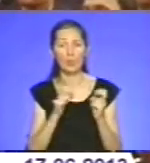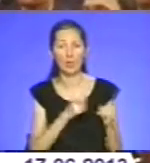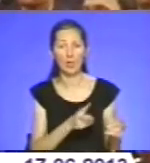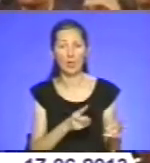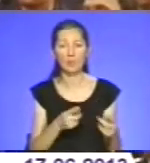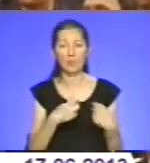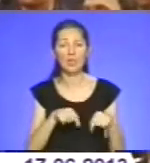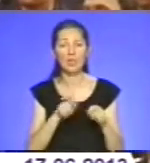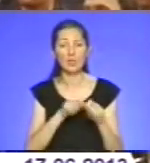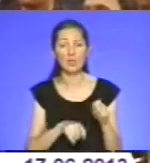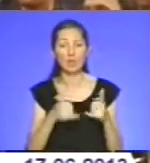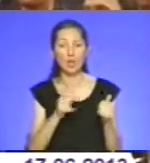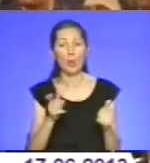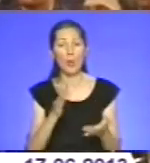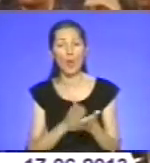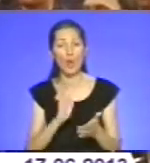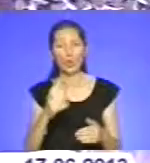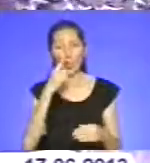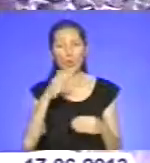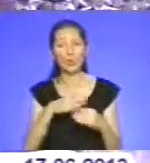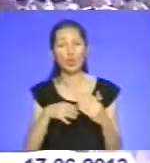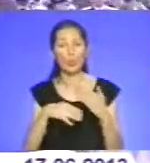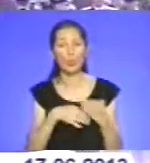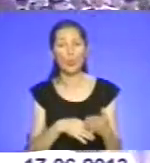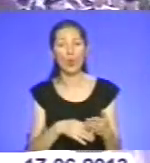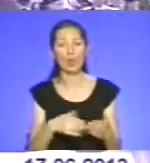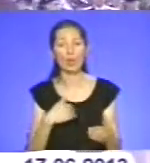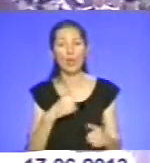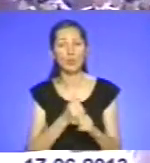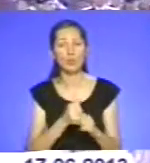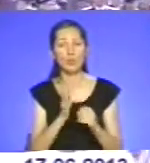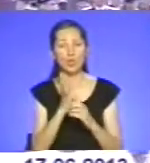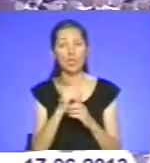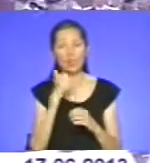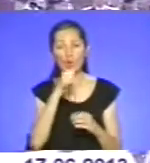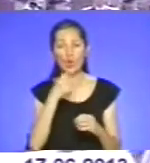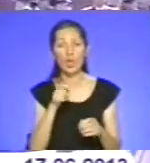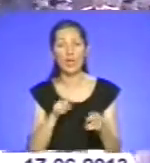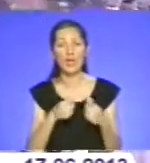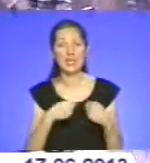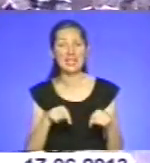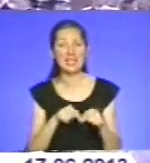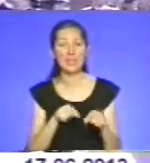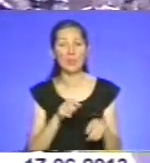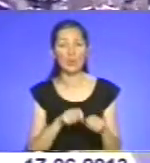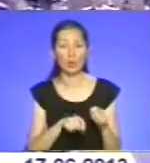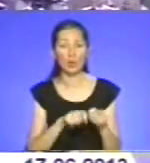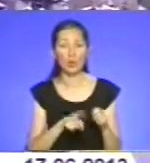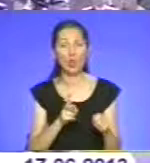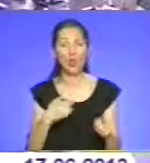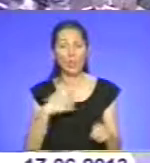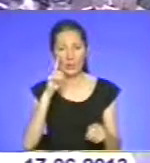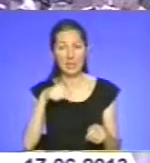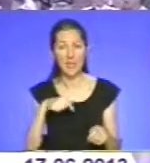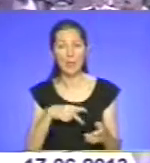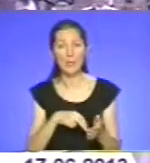для громадян має бути найближчою допомогою. Я попрацював 14 років дільничним інспектором міліції. Хто мене старше знає, то